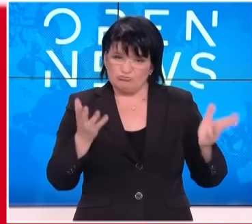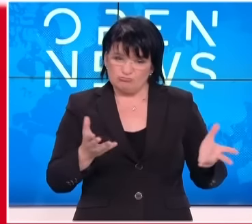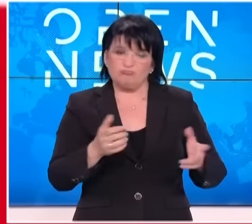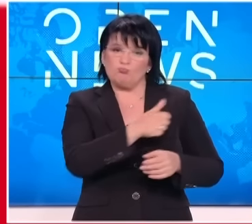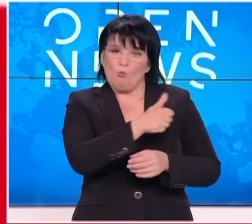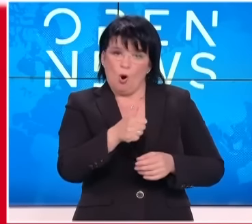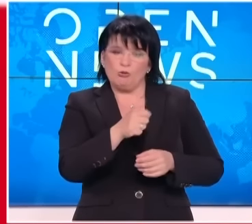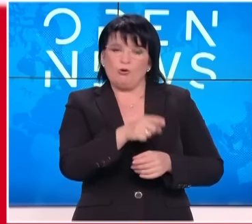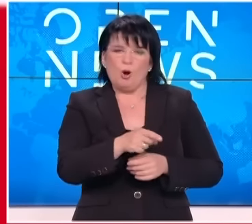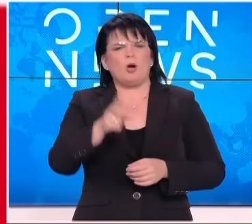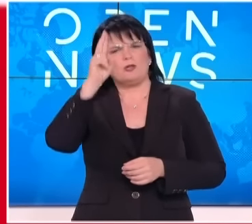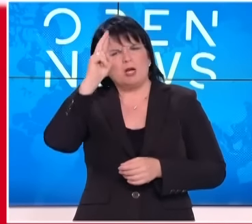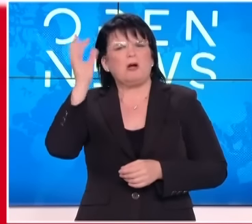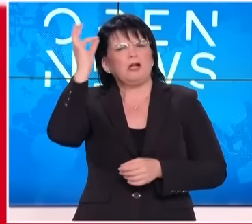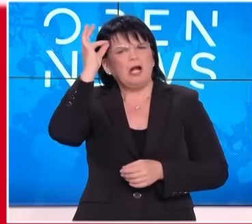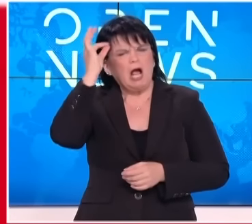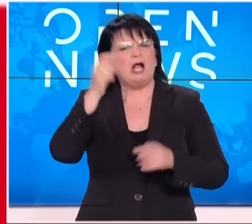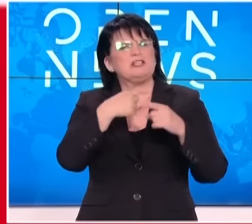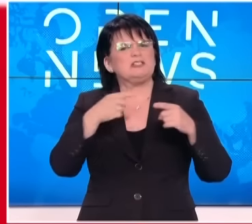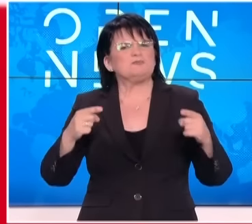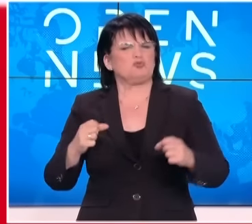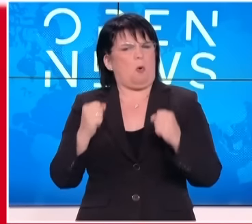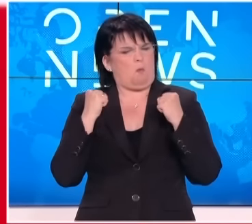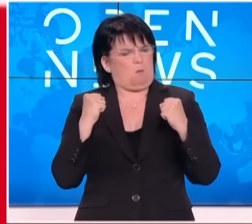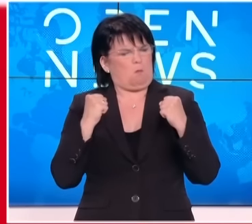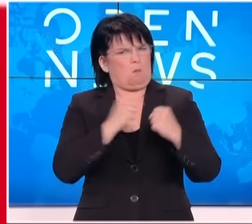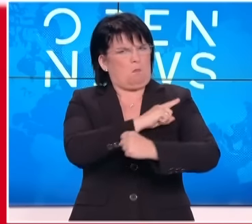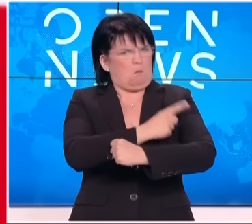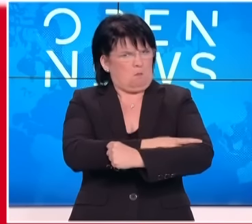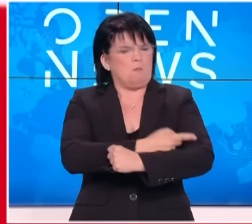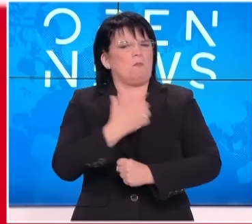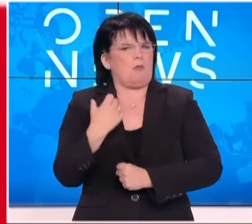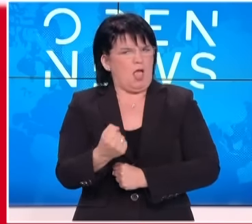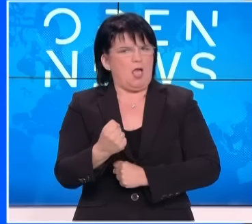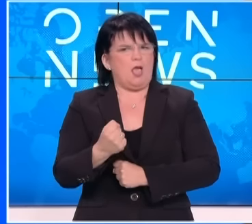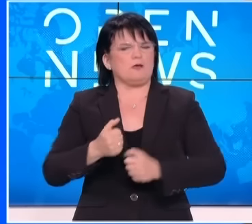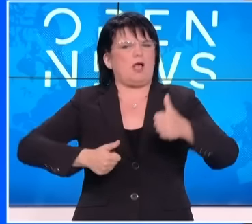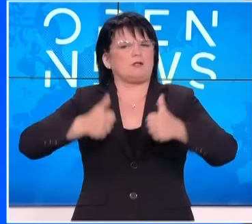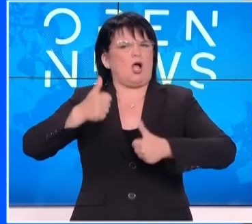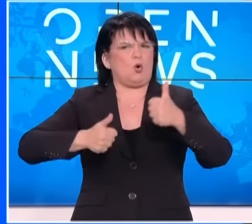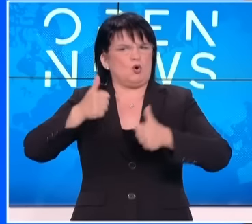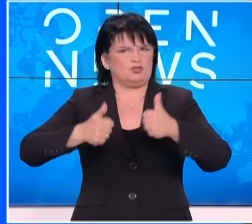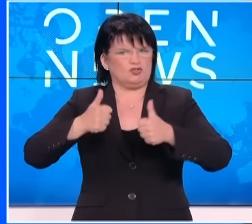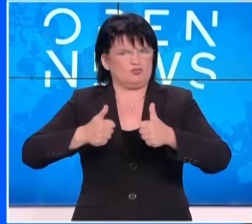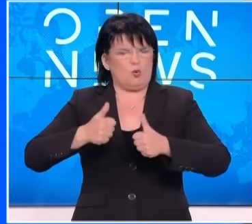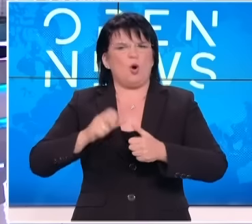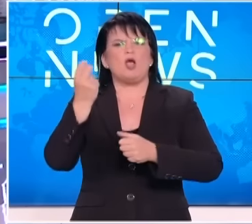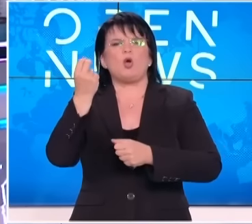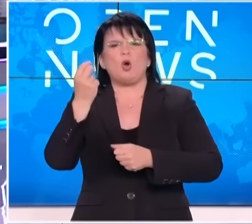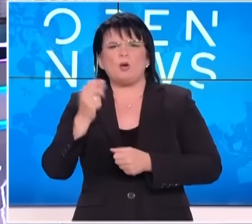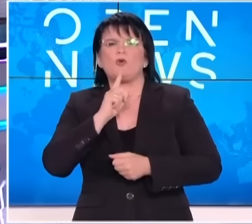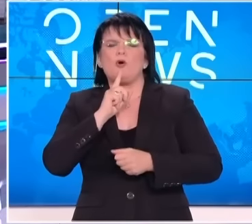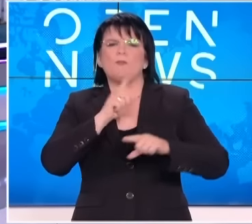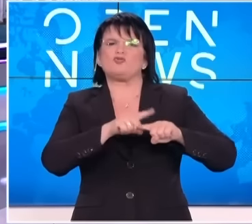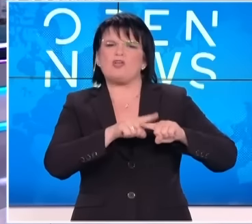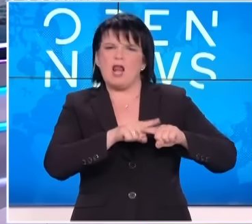οι άλλοι ο γερμανοί οι γάλλοι οι άλλοι είναι πιο ισχυροί και μπορούν να έχουν τον ανταγωνισμό σε μικρές κο οικονομίες όπως